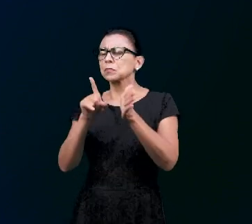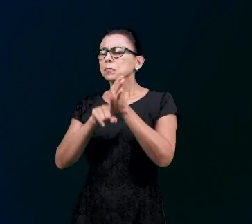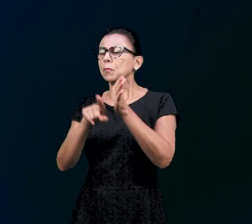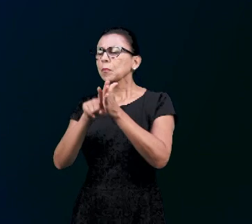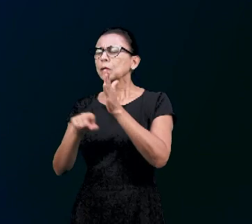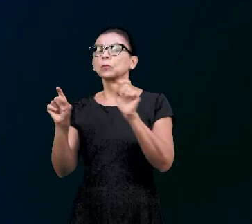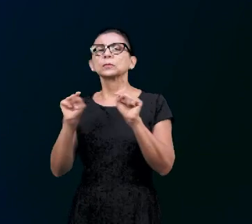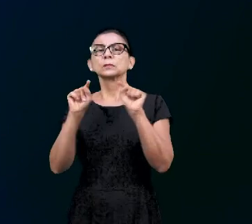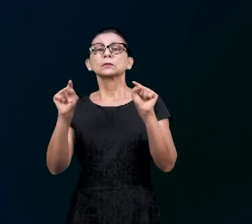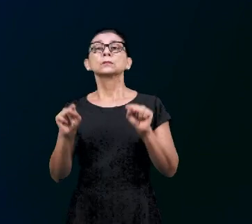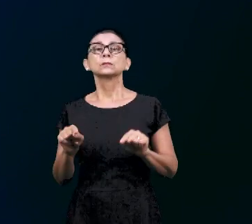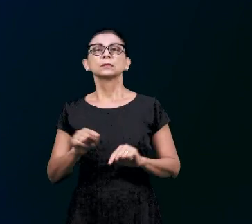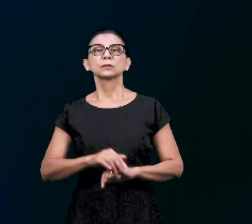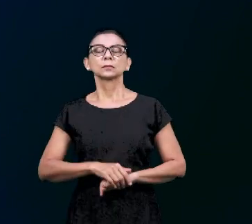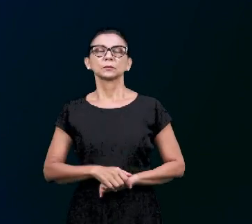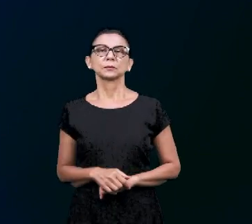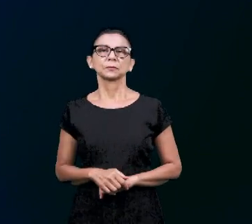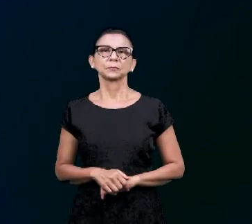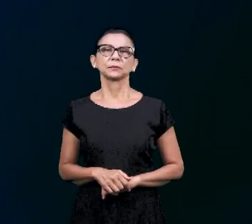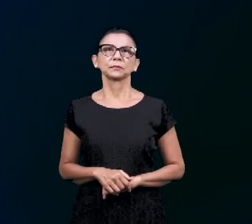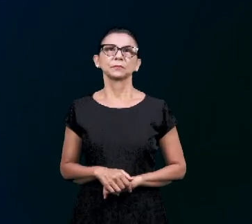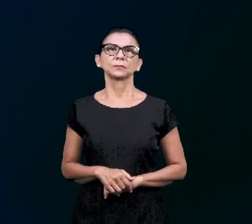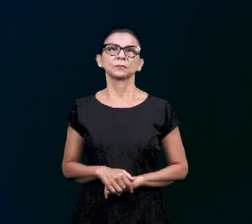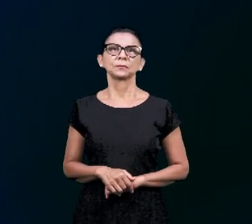faites ont été